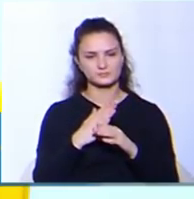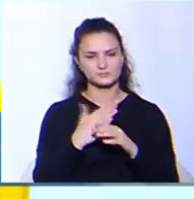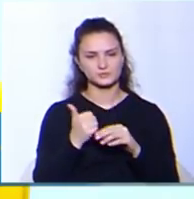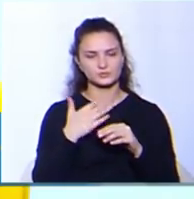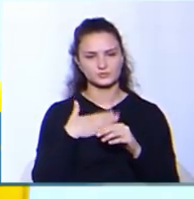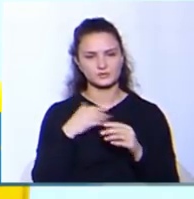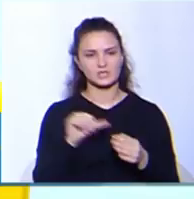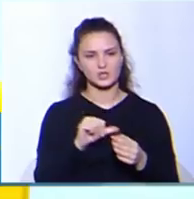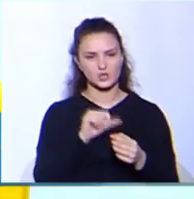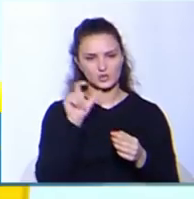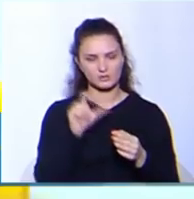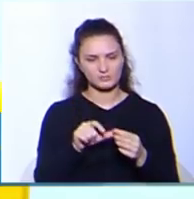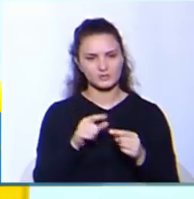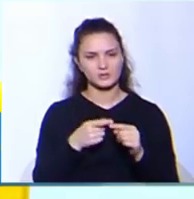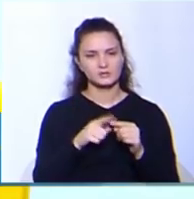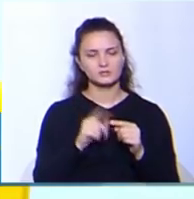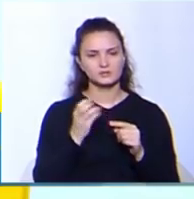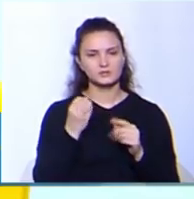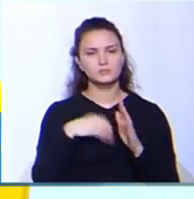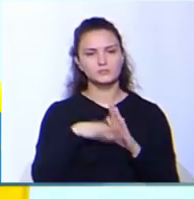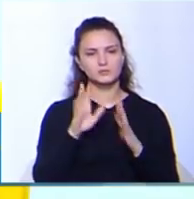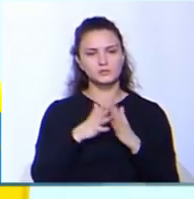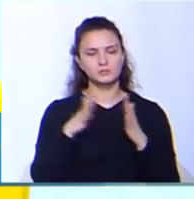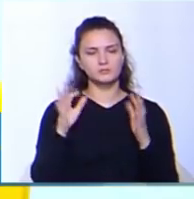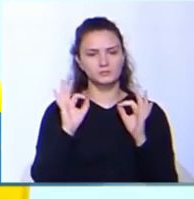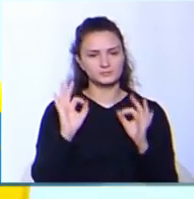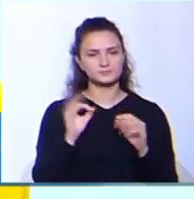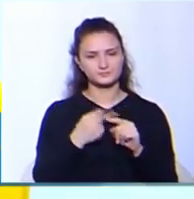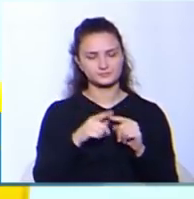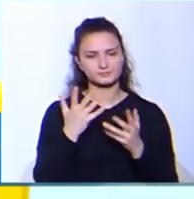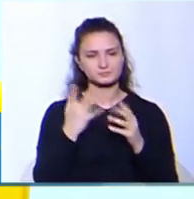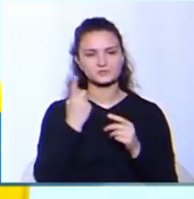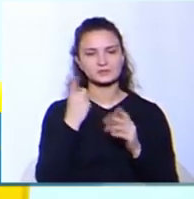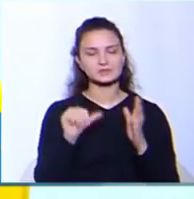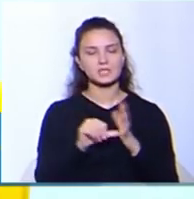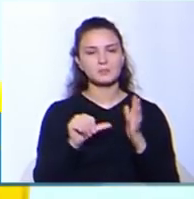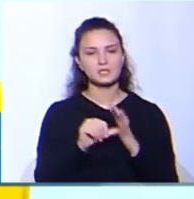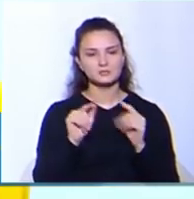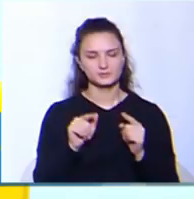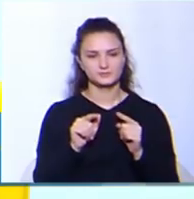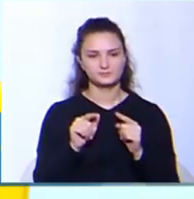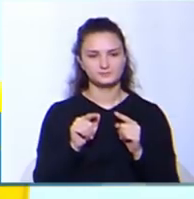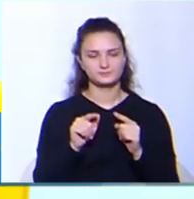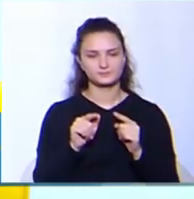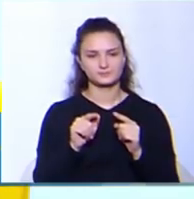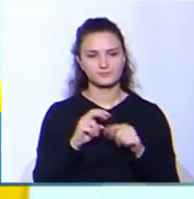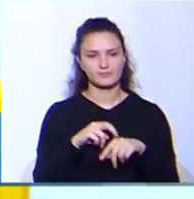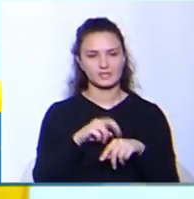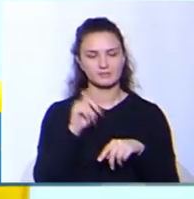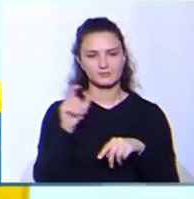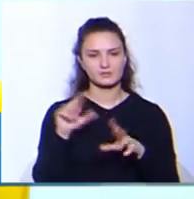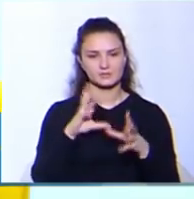როგორც ჩვენ ნარკოლოგებს კიდე უფრო მეტად სწორედ ალბათ პირველადი დახმარების რგოლის ექიმებს